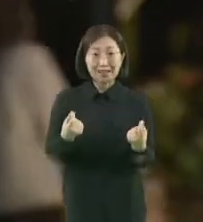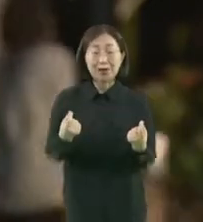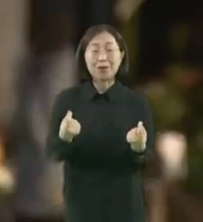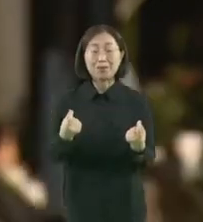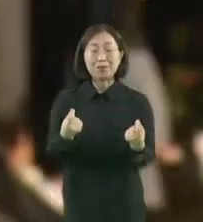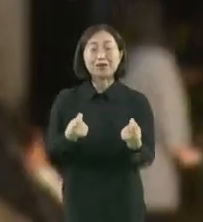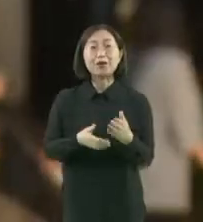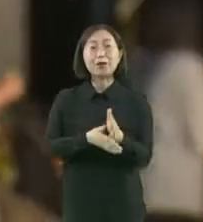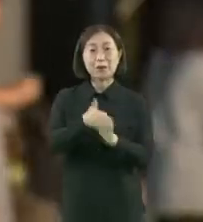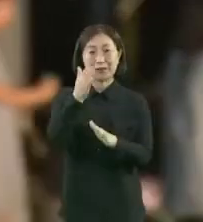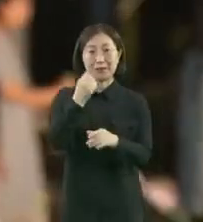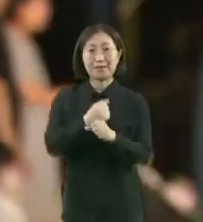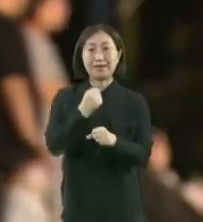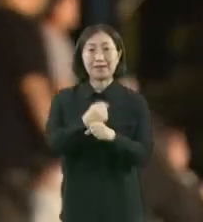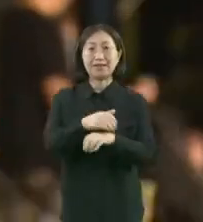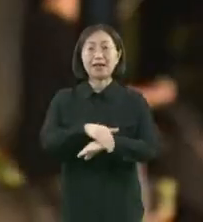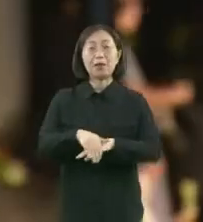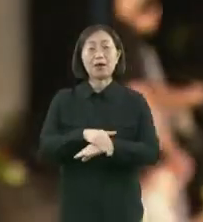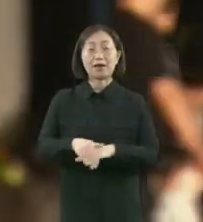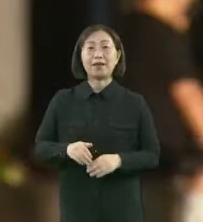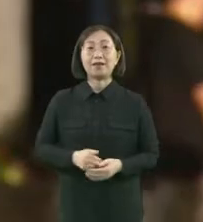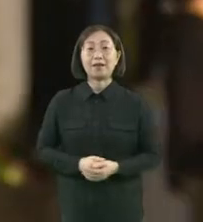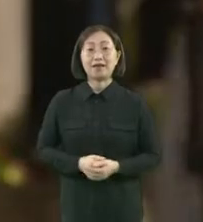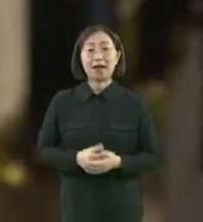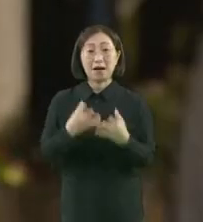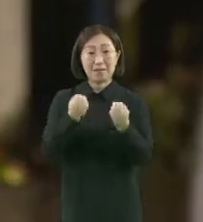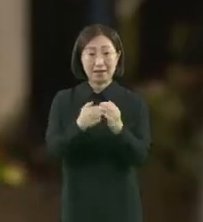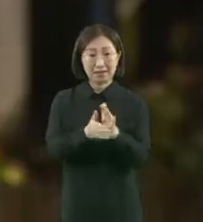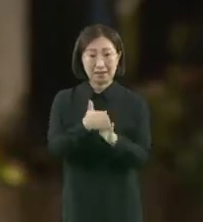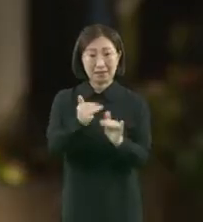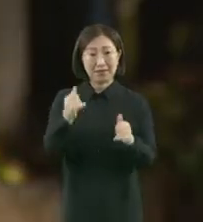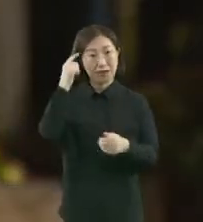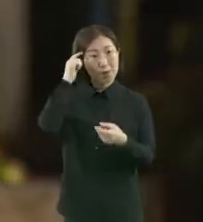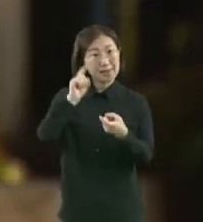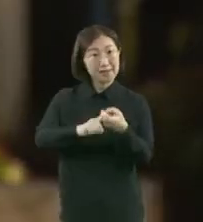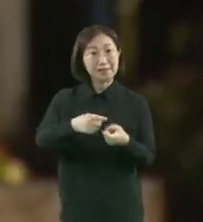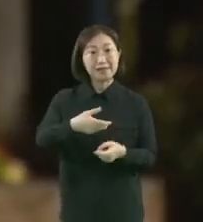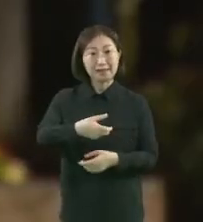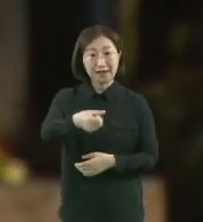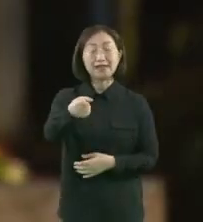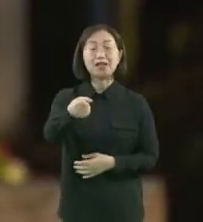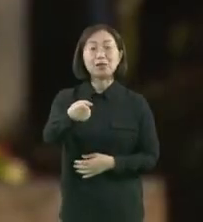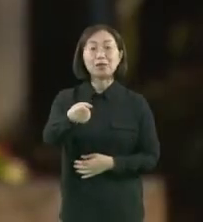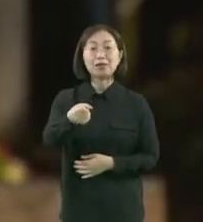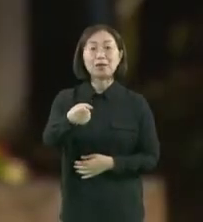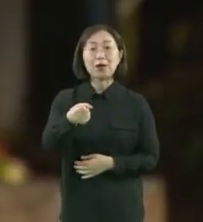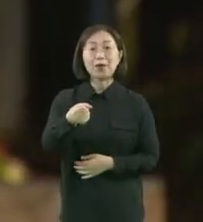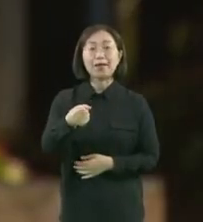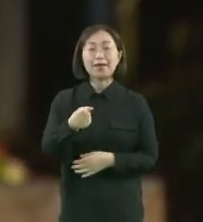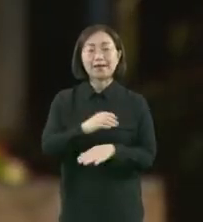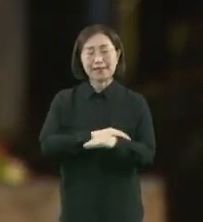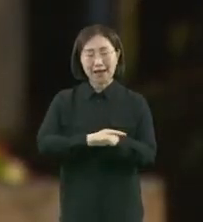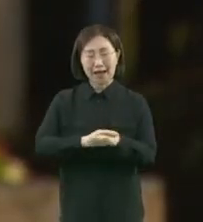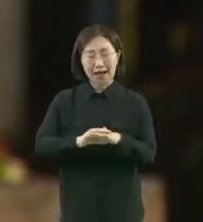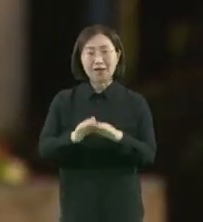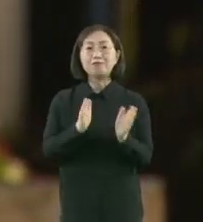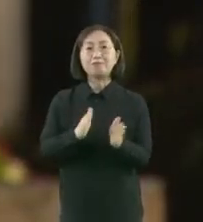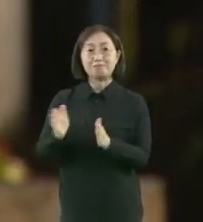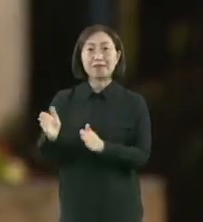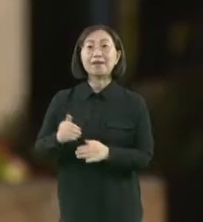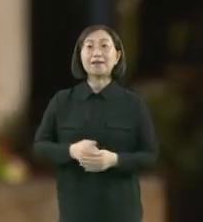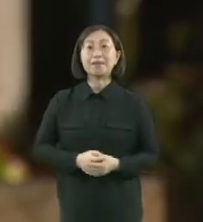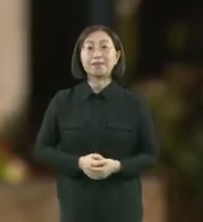향한 기초를 내년부터 놓을 생각을 갖고 있습니다. 많은 시민들이 관심 가져주시면 저희가 좀 제대로 한번 만들어볼 생각을 갖고